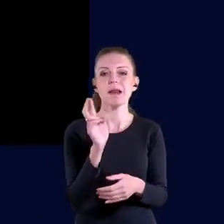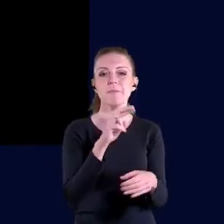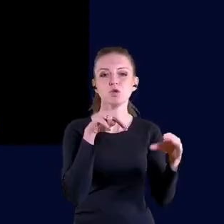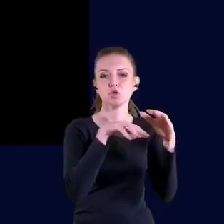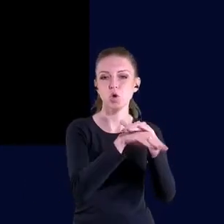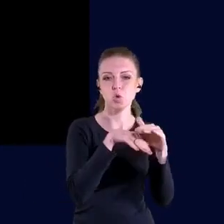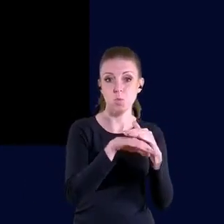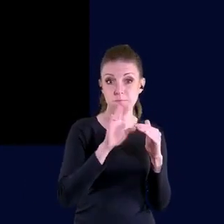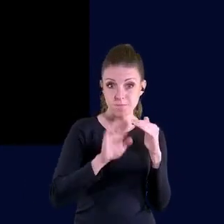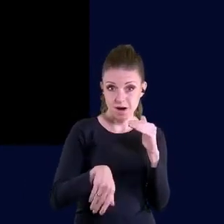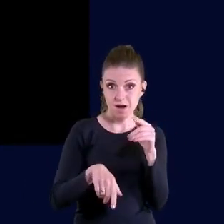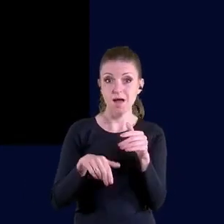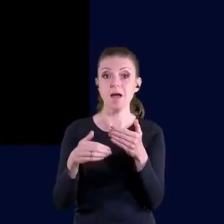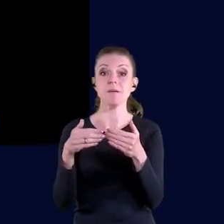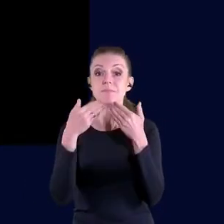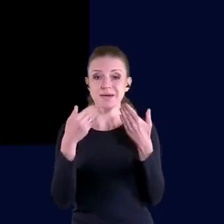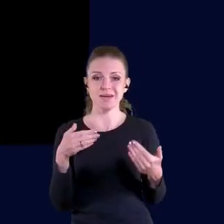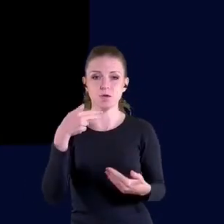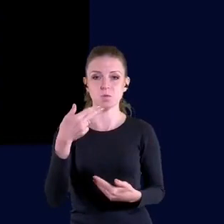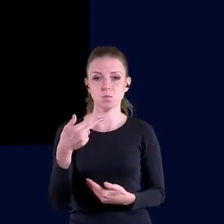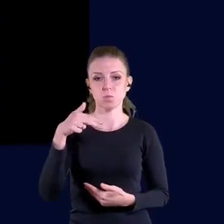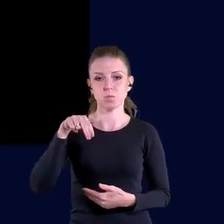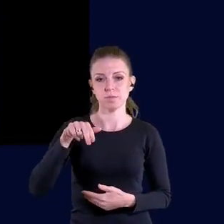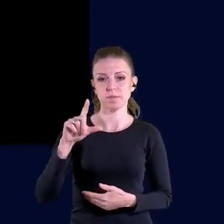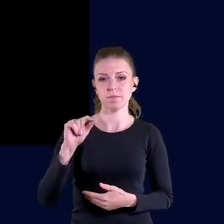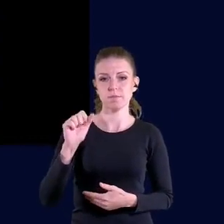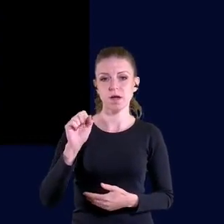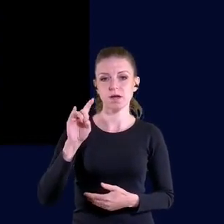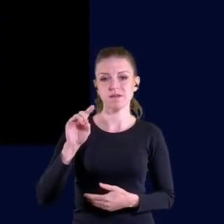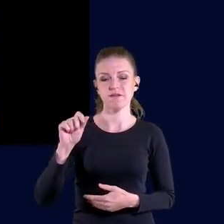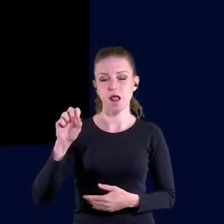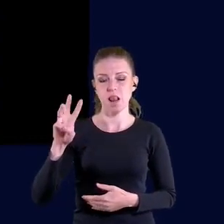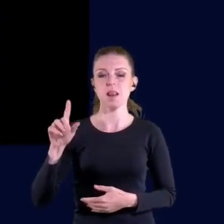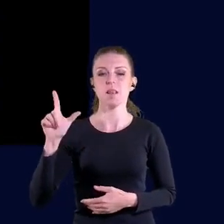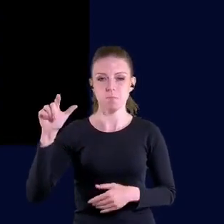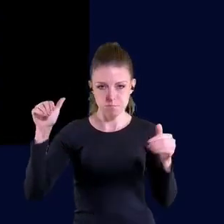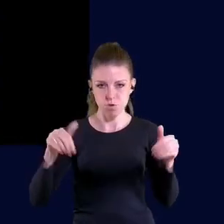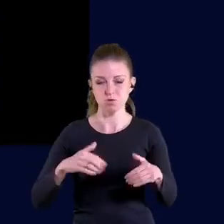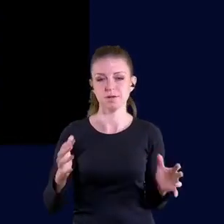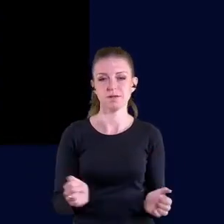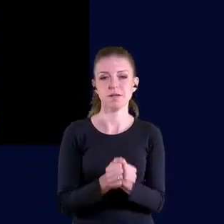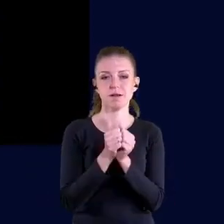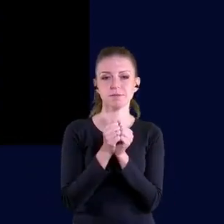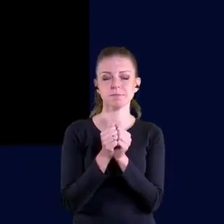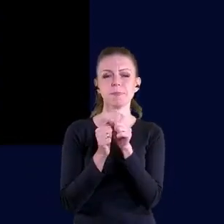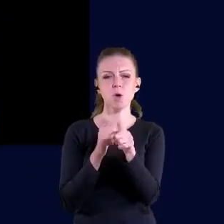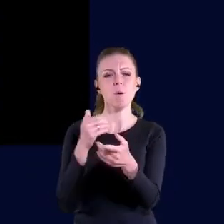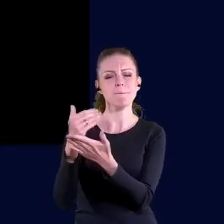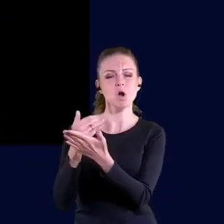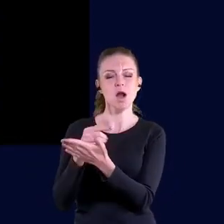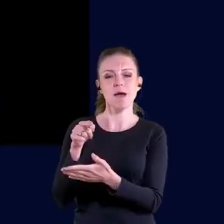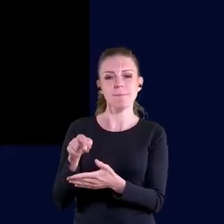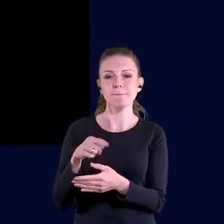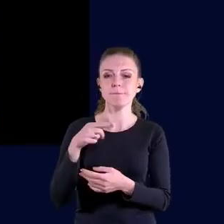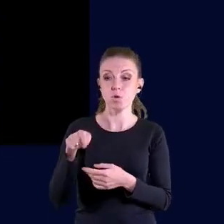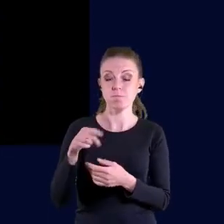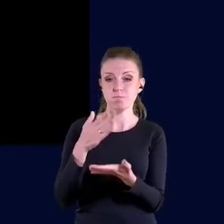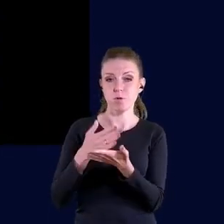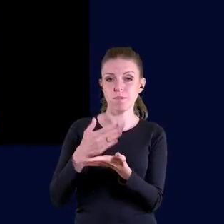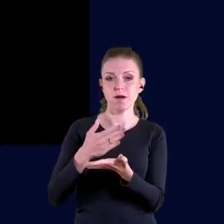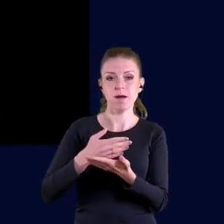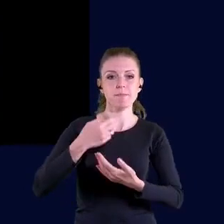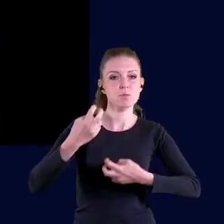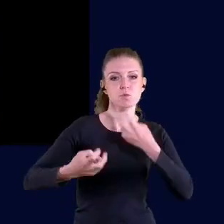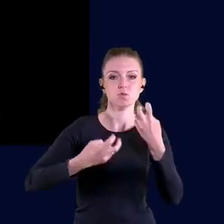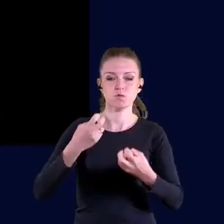co jest ważne and ale to jest również oprogramowanie to jest oprogramowanie które przeszukuje internet w